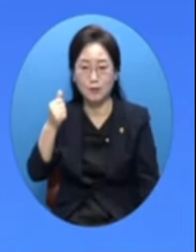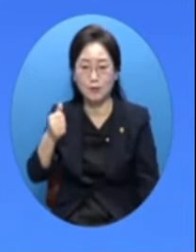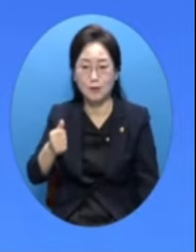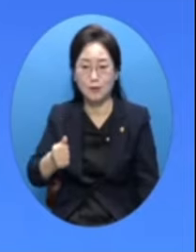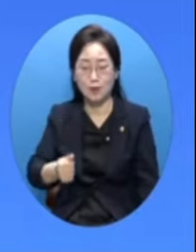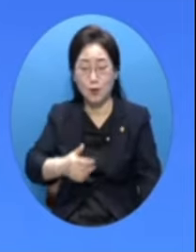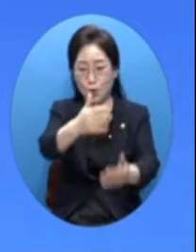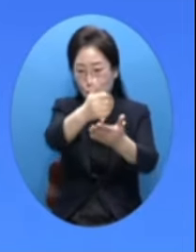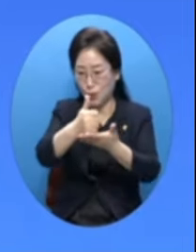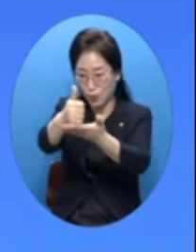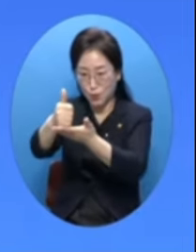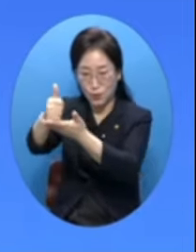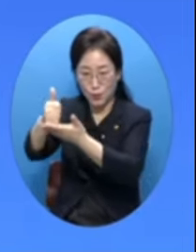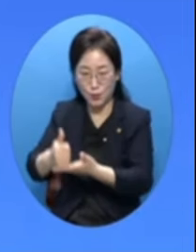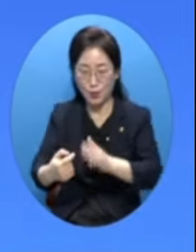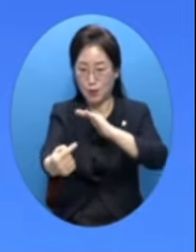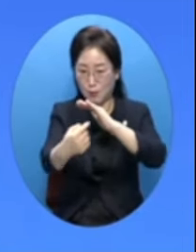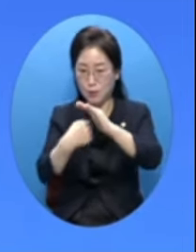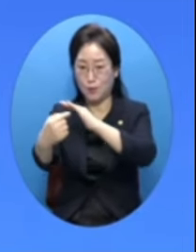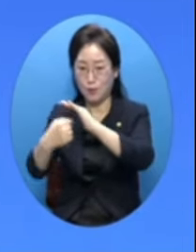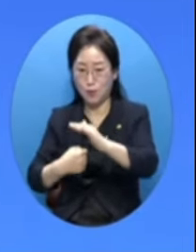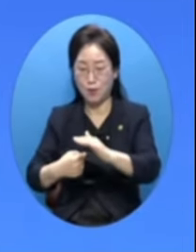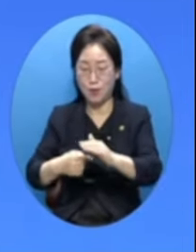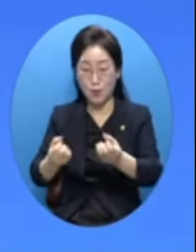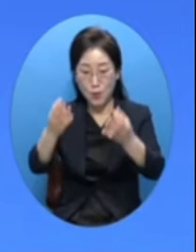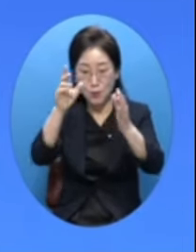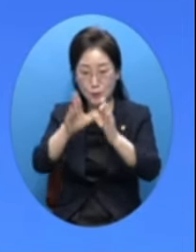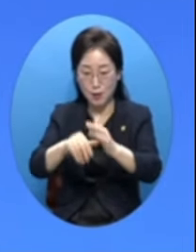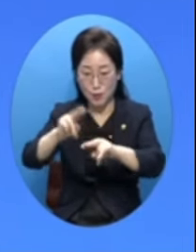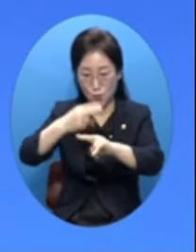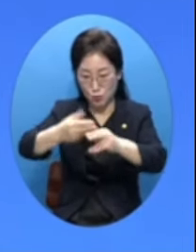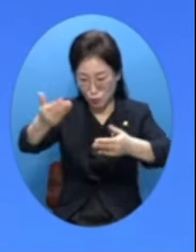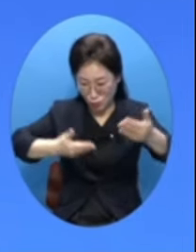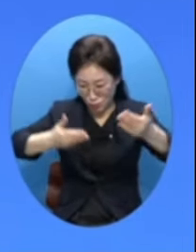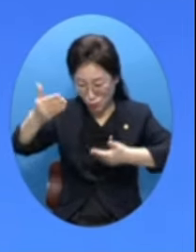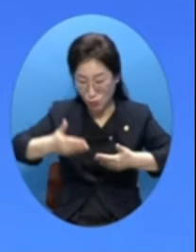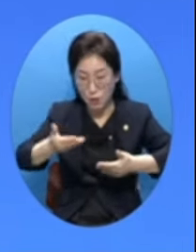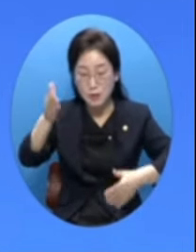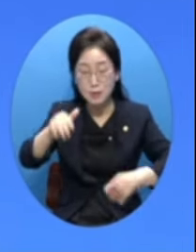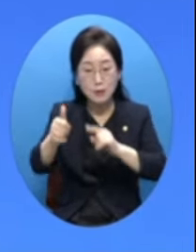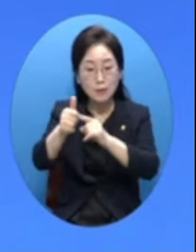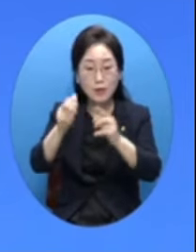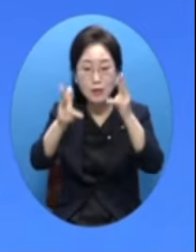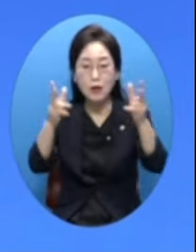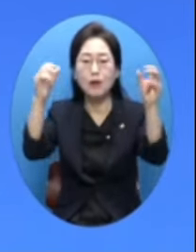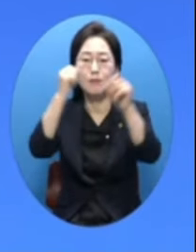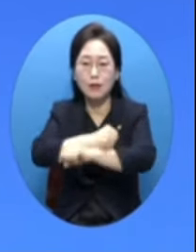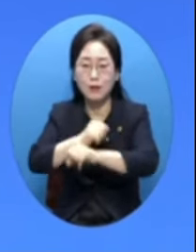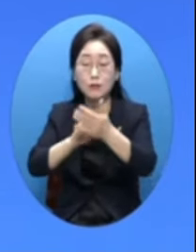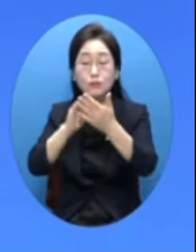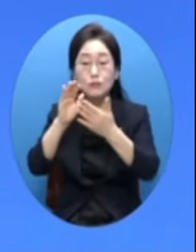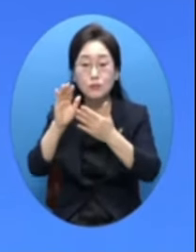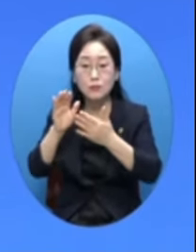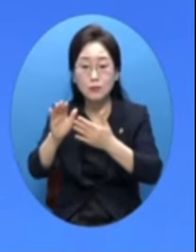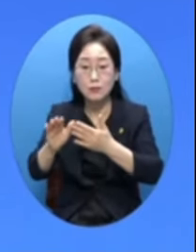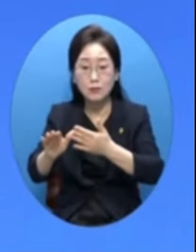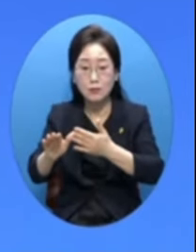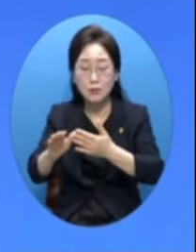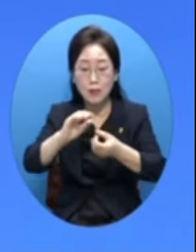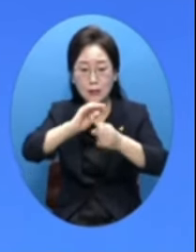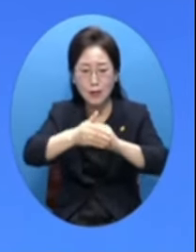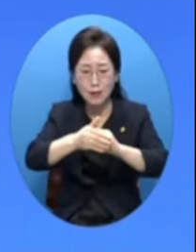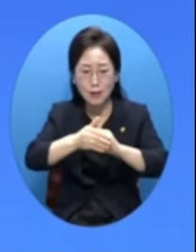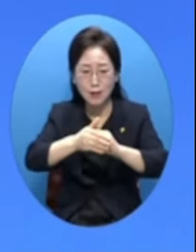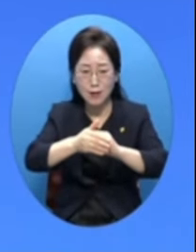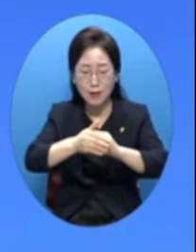손도 많이 오고 명세다 되고 그렇게 선물도 많이 보냈더니만 사업이 망하고 나니까 그 흔한 사과 상자 하나도 오지